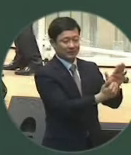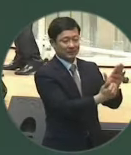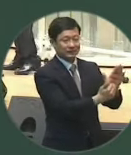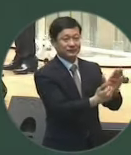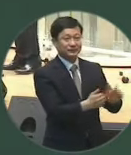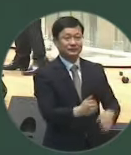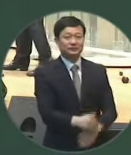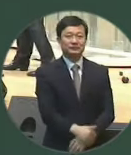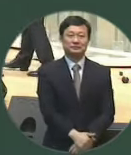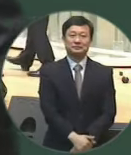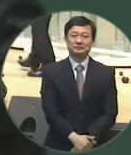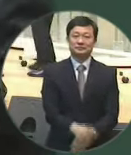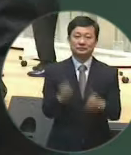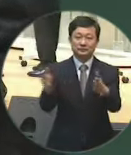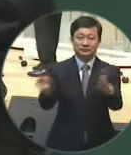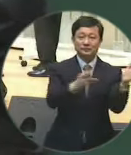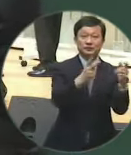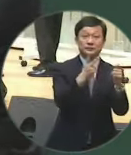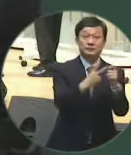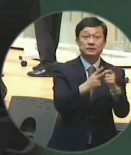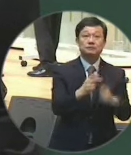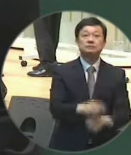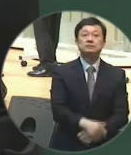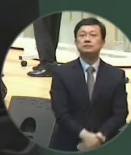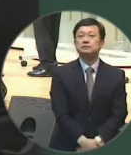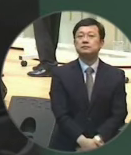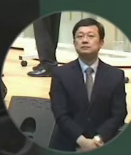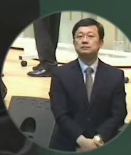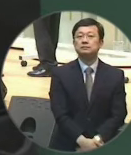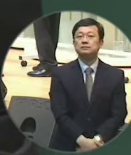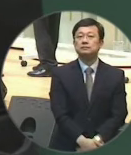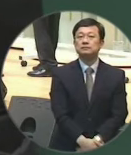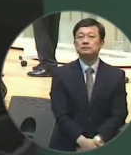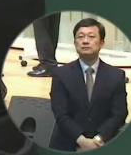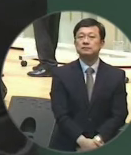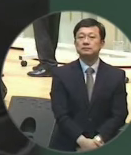두 번째 뭡니까? What's the second point?